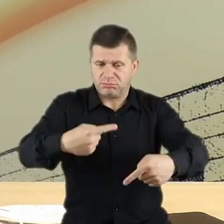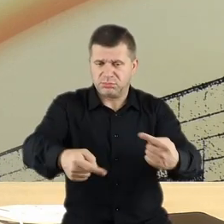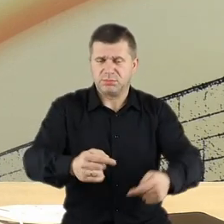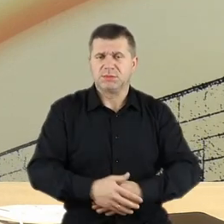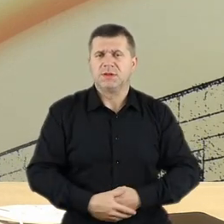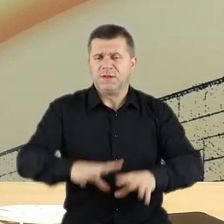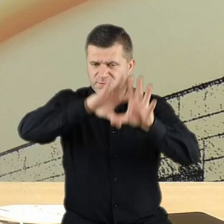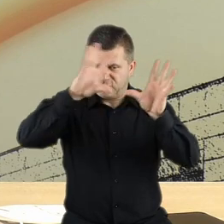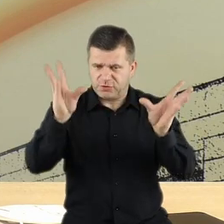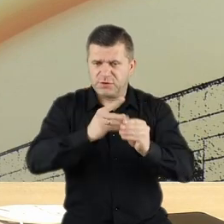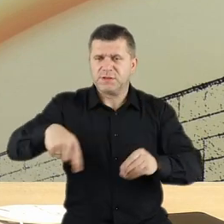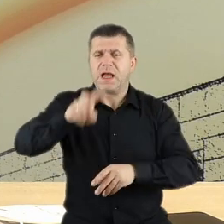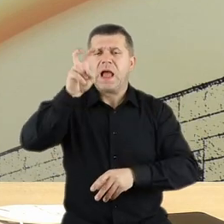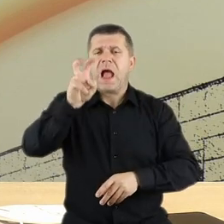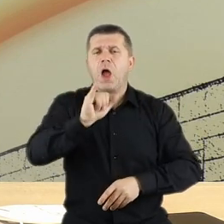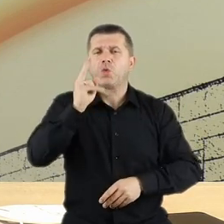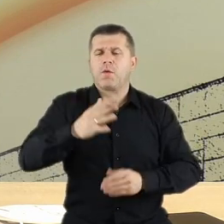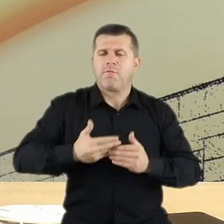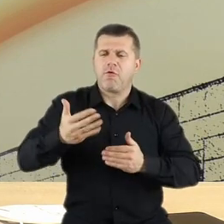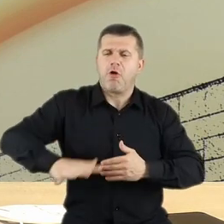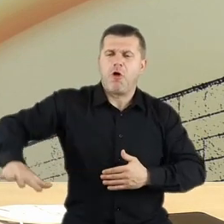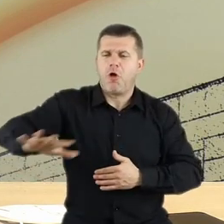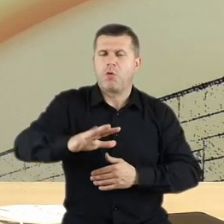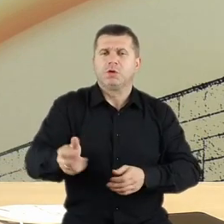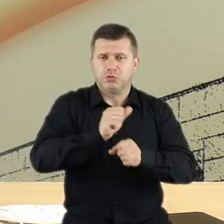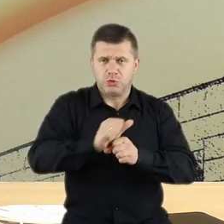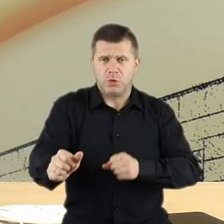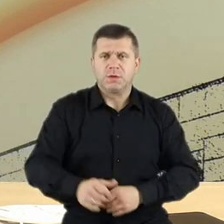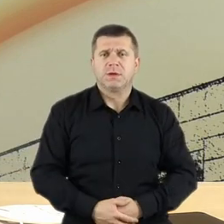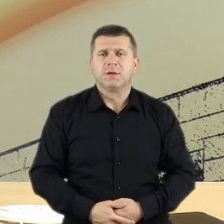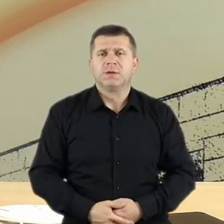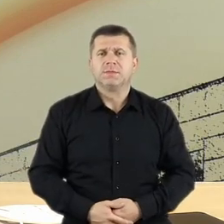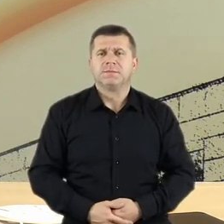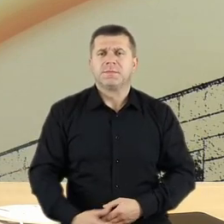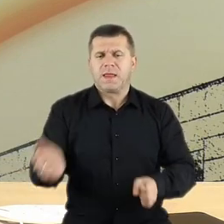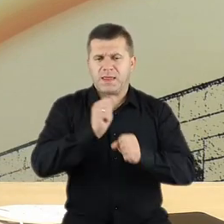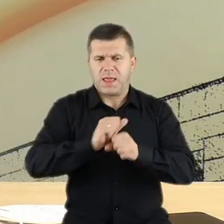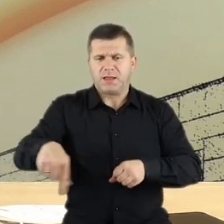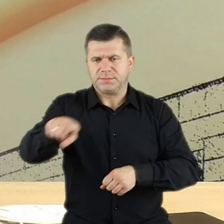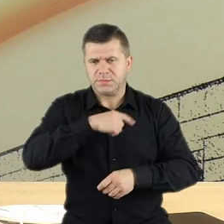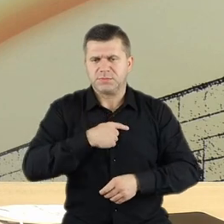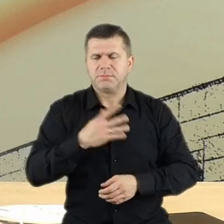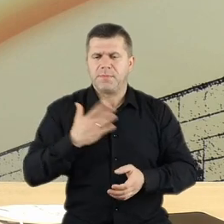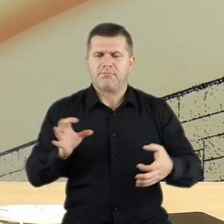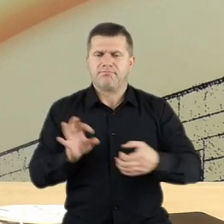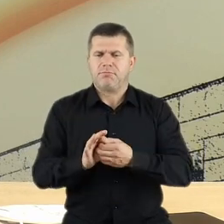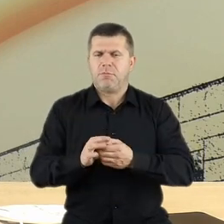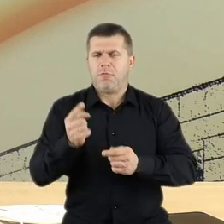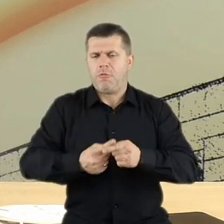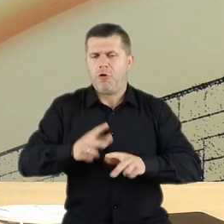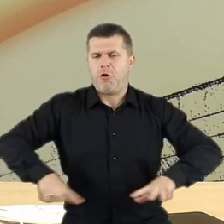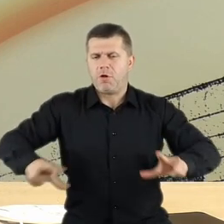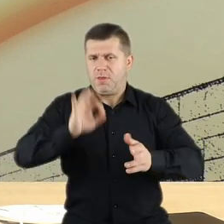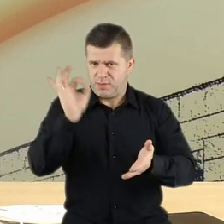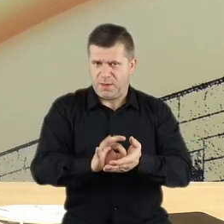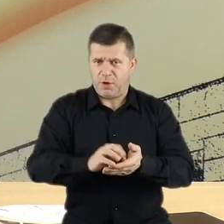wydaje mi się że wszystkie te Hajduki wokoło które są No to jesteśmy jakoś tam spokrewnieni na pewno